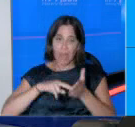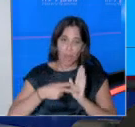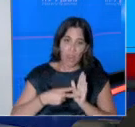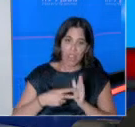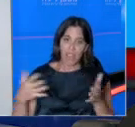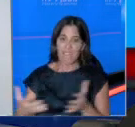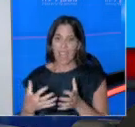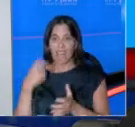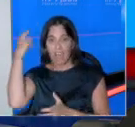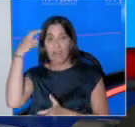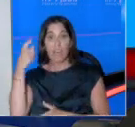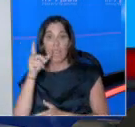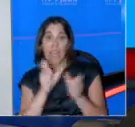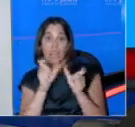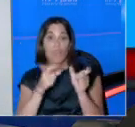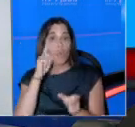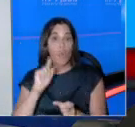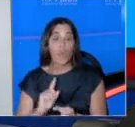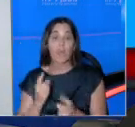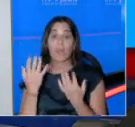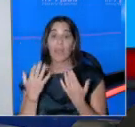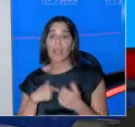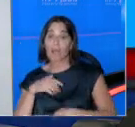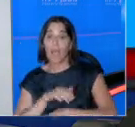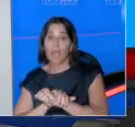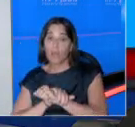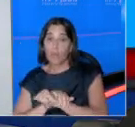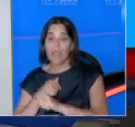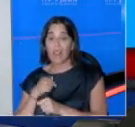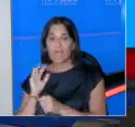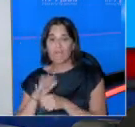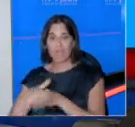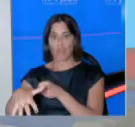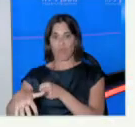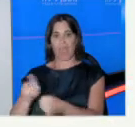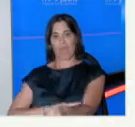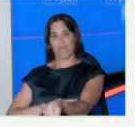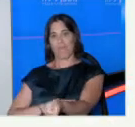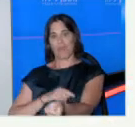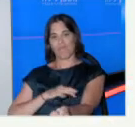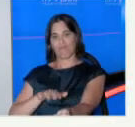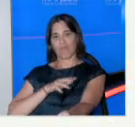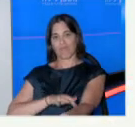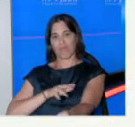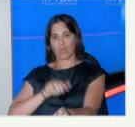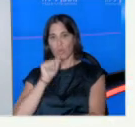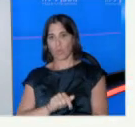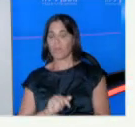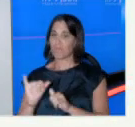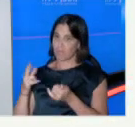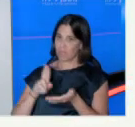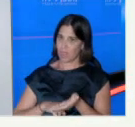הערבי, ואנשים לא יודעים כמה כדורגל זה אדם שזורם באורכי העולם הערבי. נכון, נכון, נכון